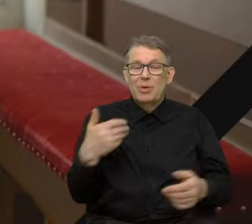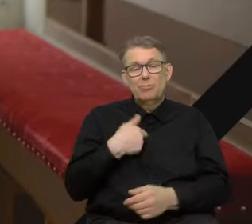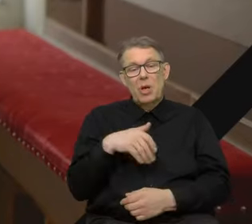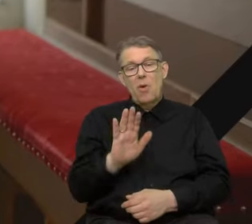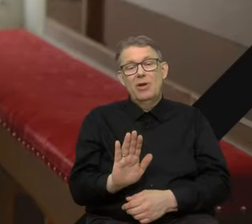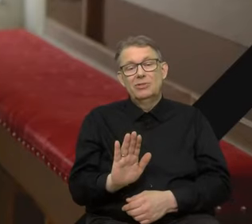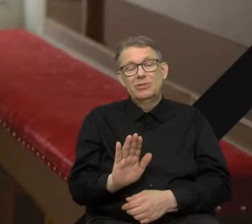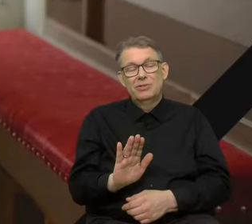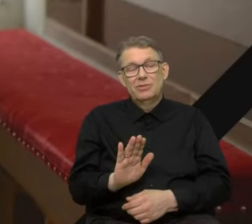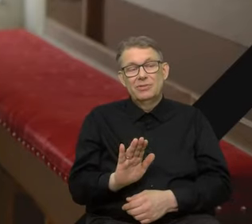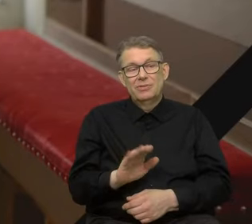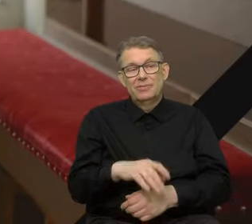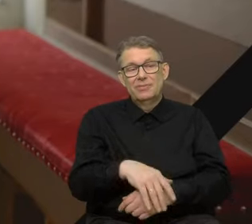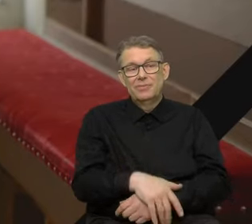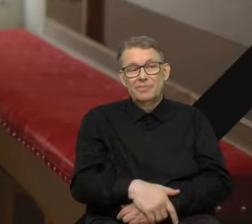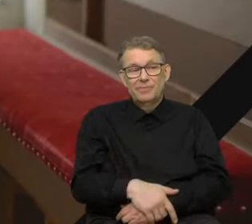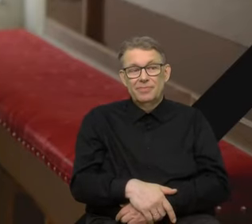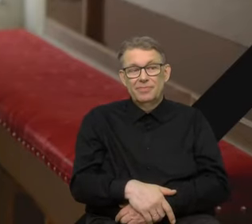białostocka.